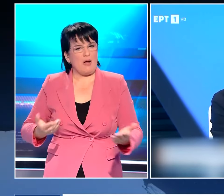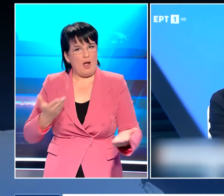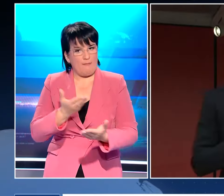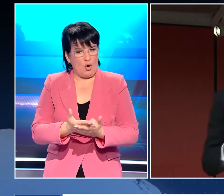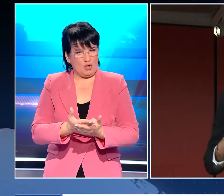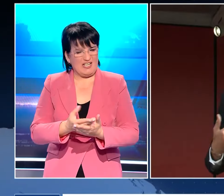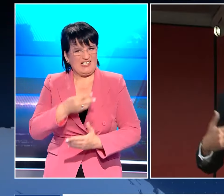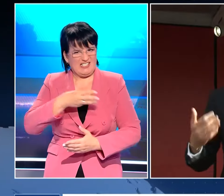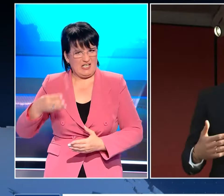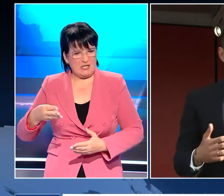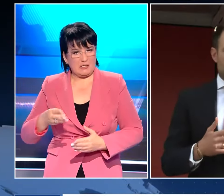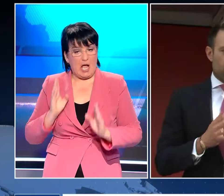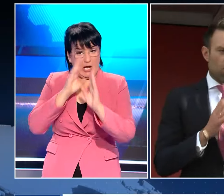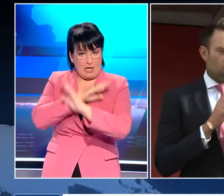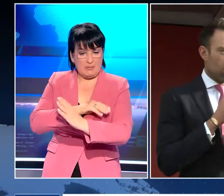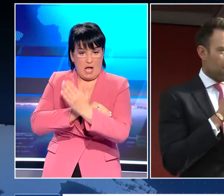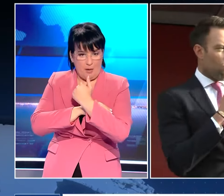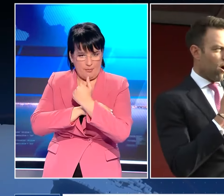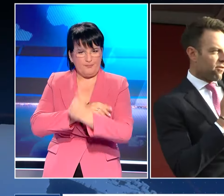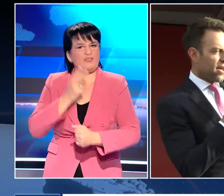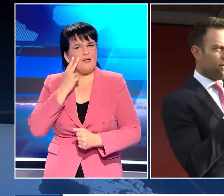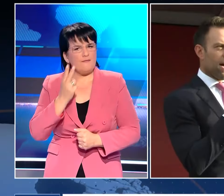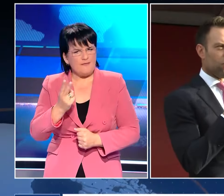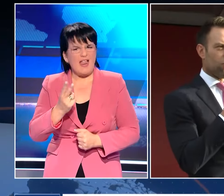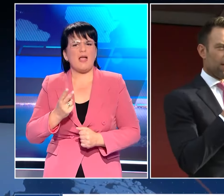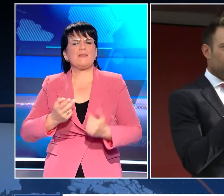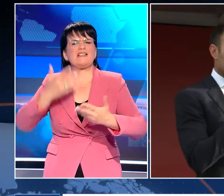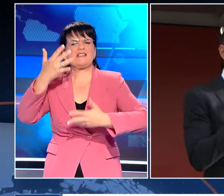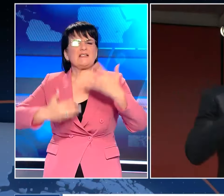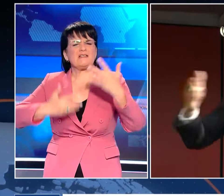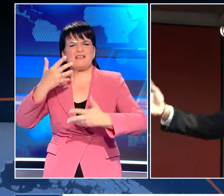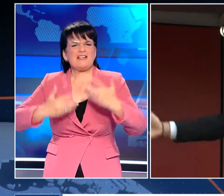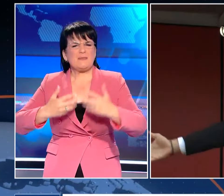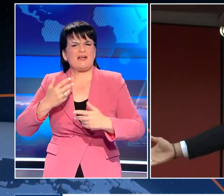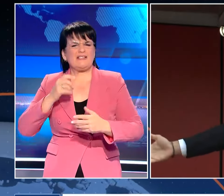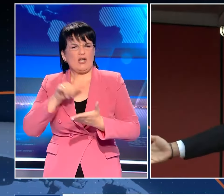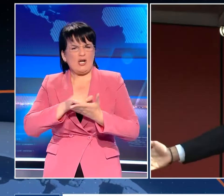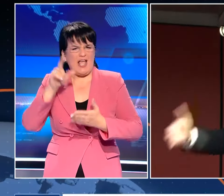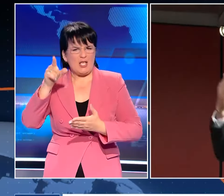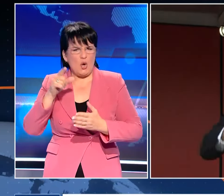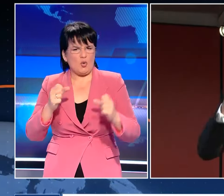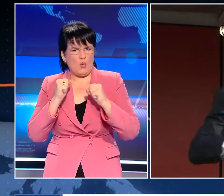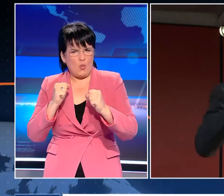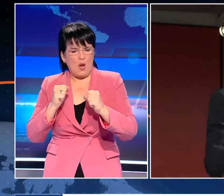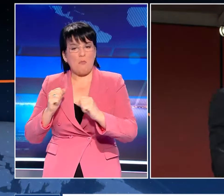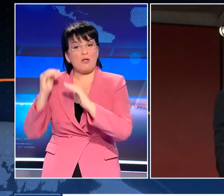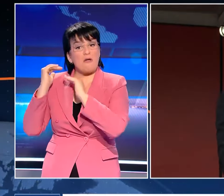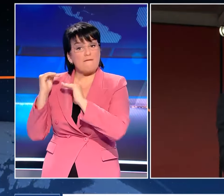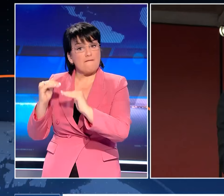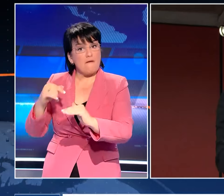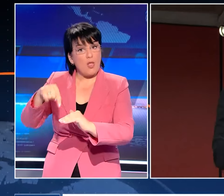μπορούν να κρυφτούν. Όταν βλέπεις μια οικονομία που η Wall Street βγάζει τόσα κέρδη και η Main Street δεν αντέχει, κάτι πάει